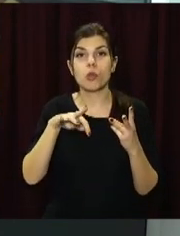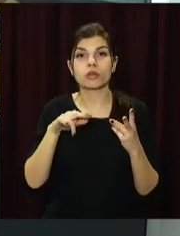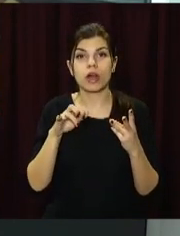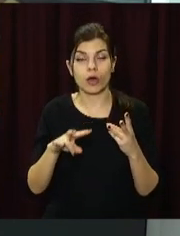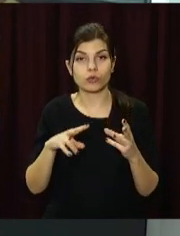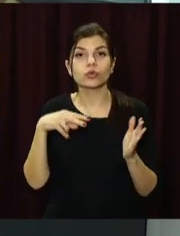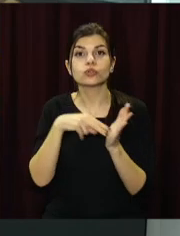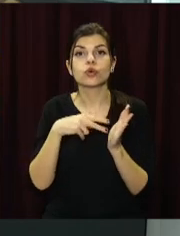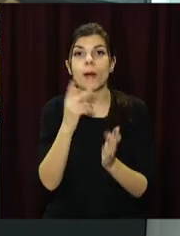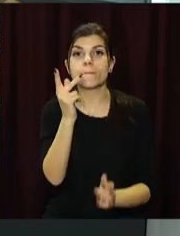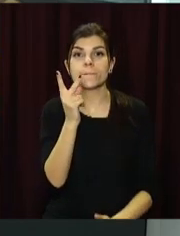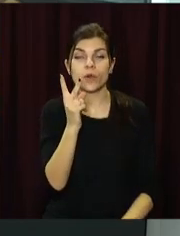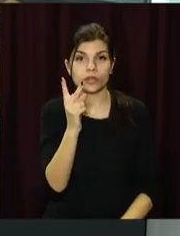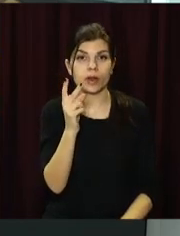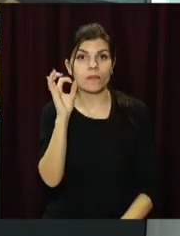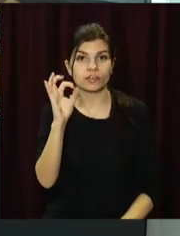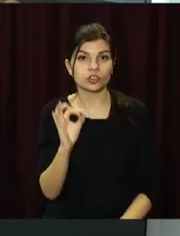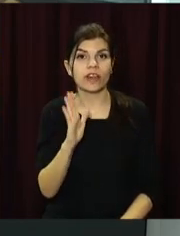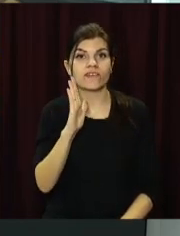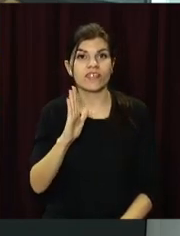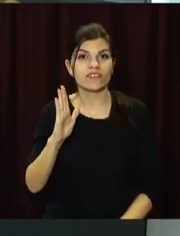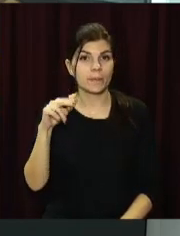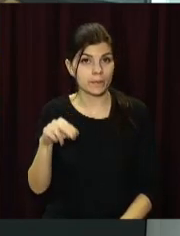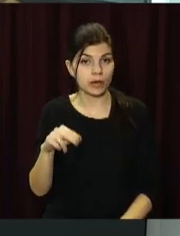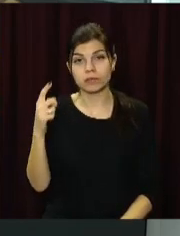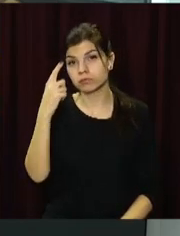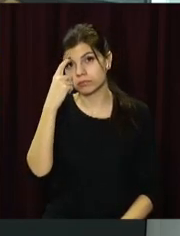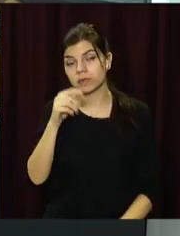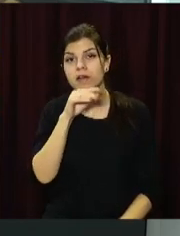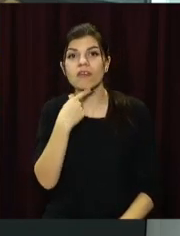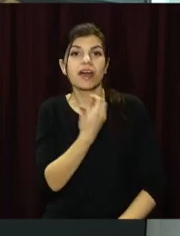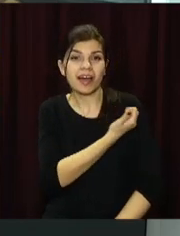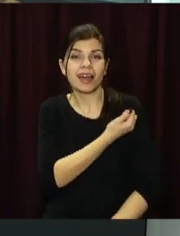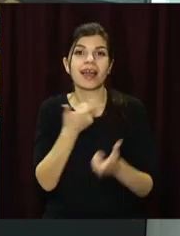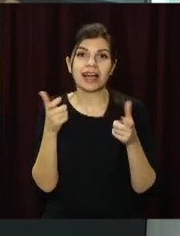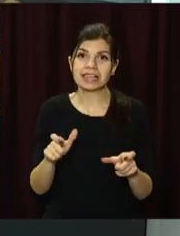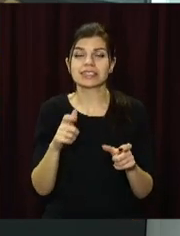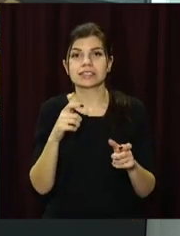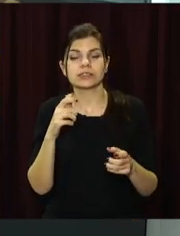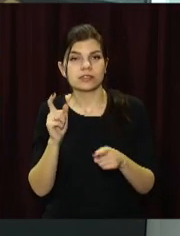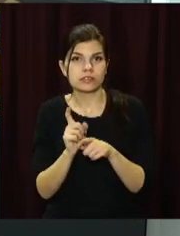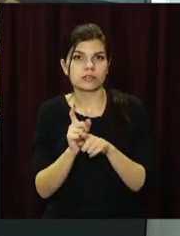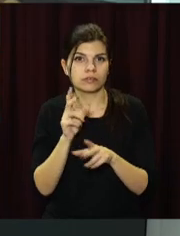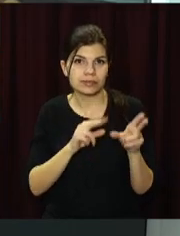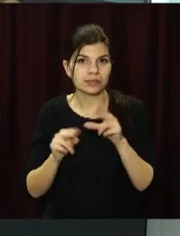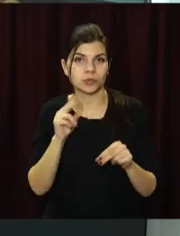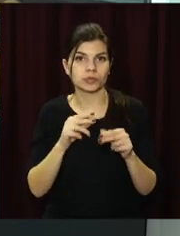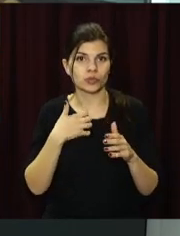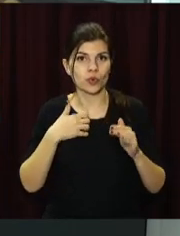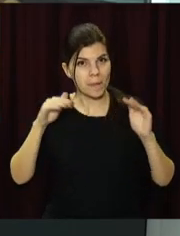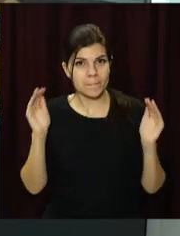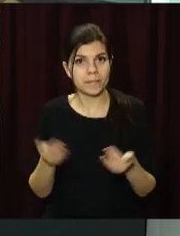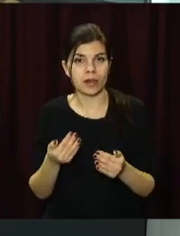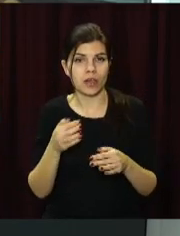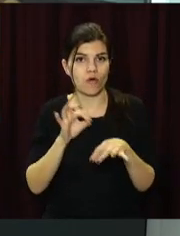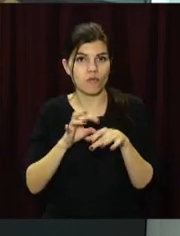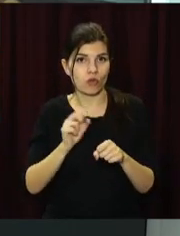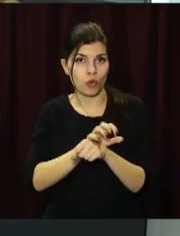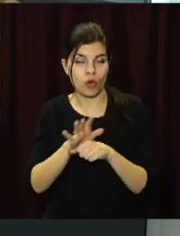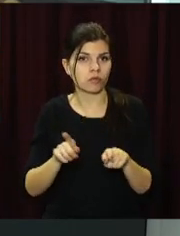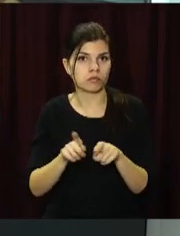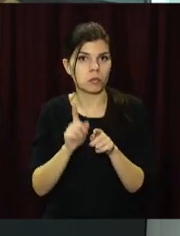Україні 1,5% ВВП, прогнозують експерти. Ані вакцинацію, ані карантином поки не змогли досягти суттєвого зменшення кількості хворих на